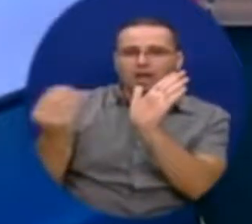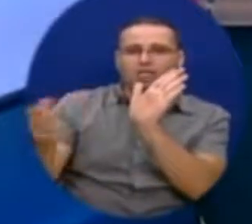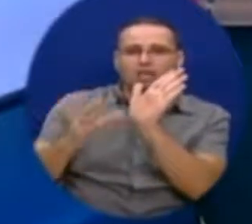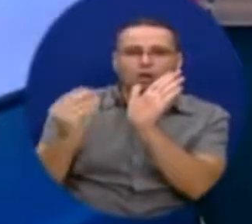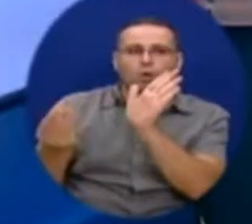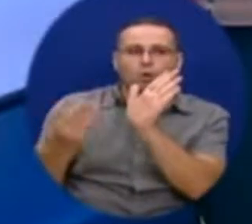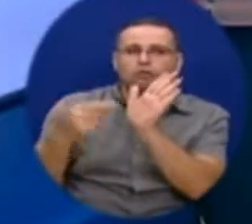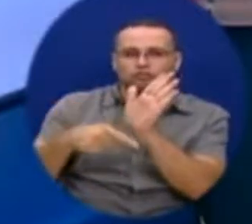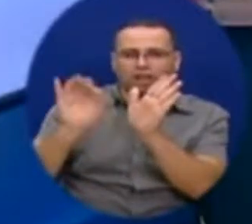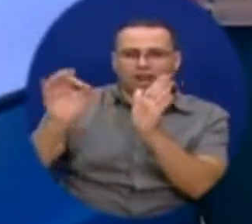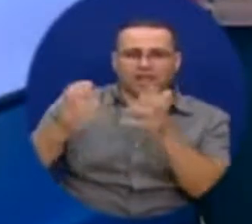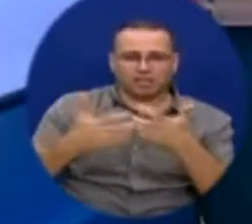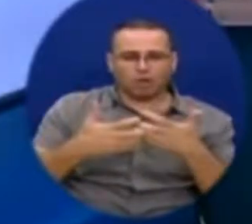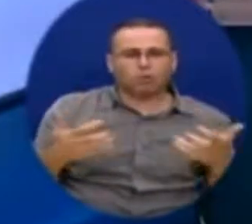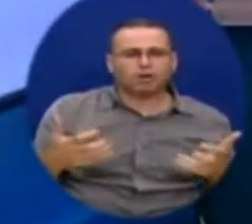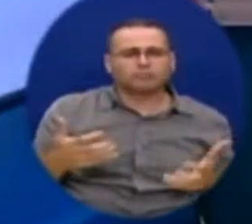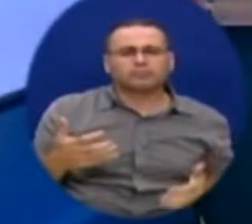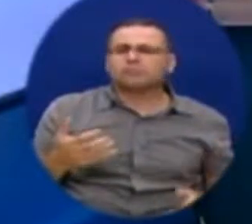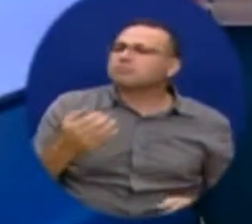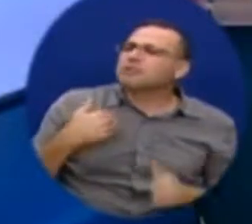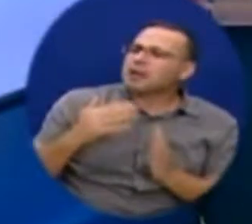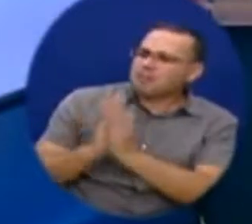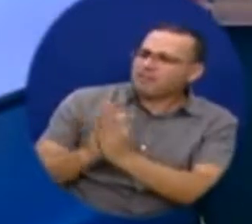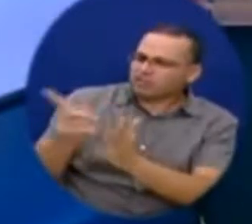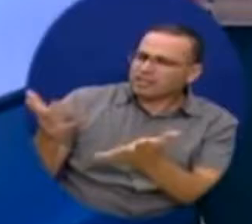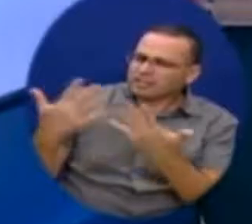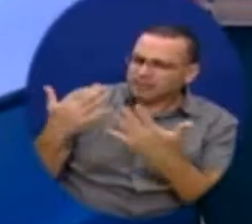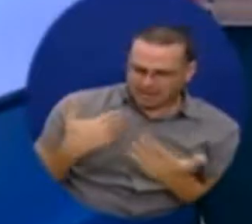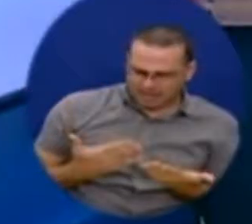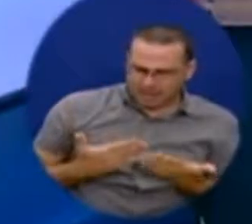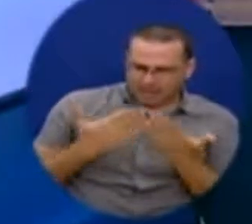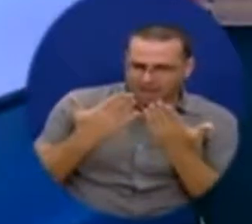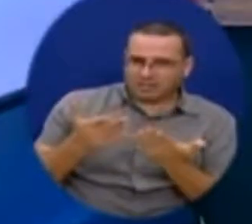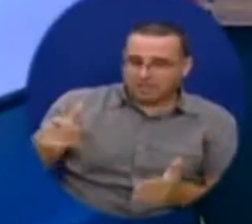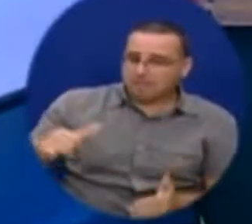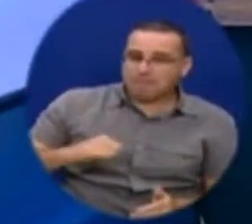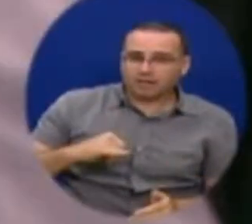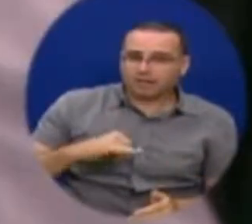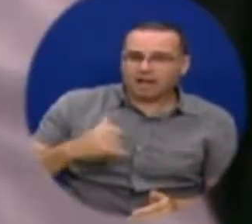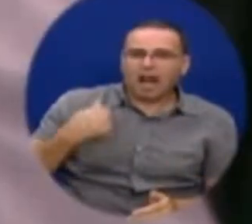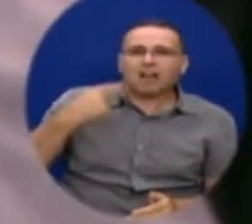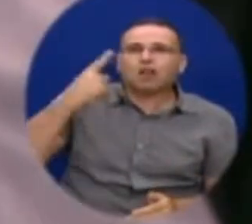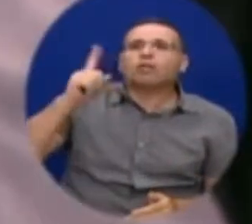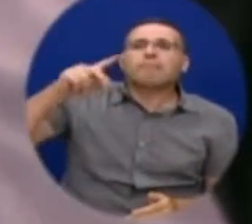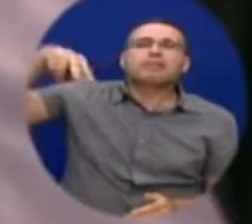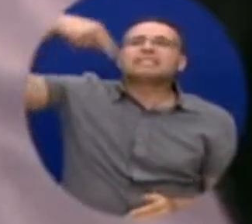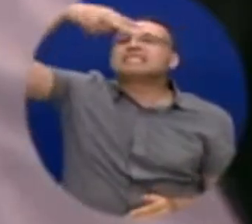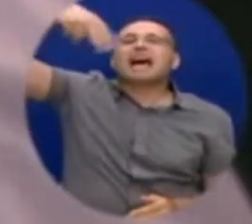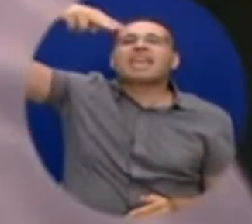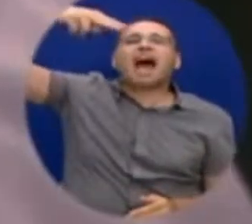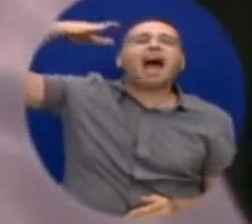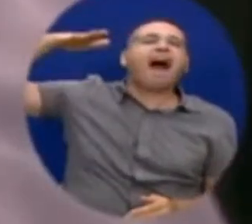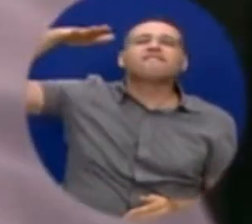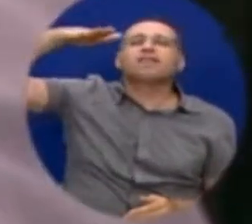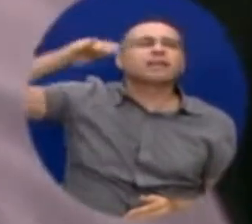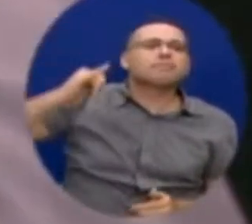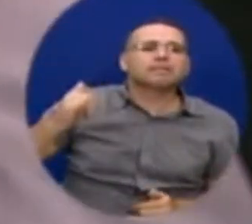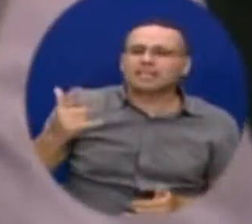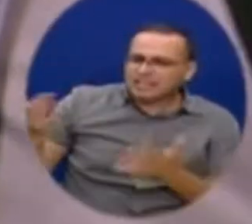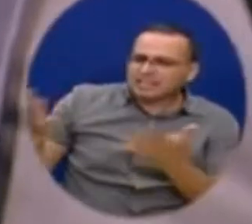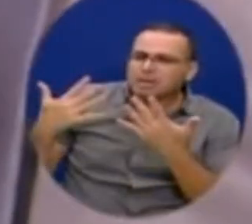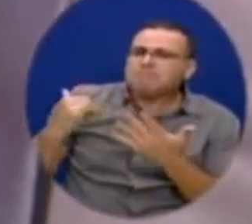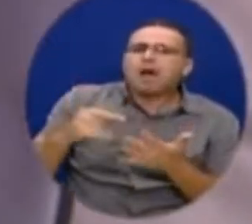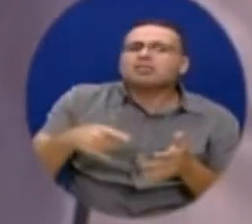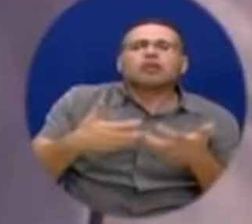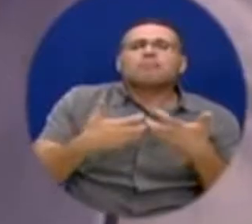התערוכה. נסה להסביר לי, קראתי מרתק, אני בקושי יודע מה זה סייר אוויר, נסה להסביר לי את מה יש